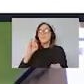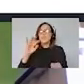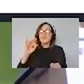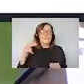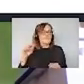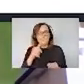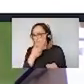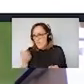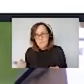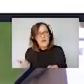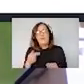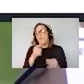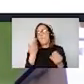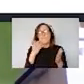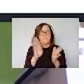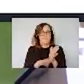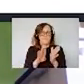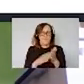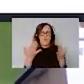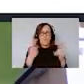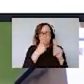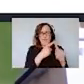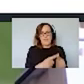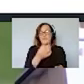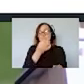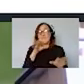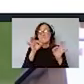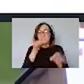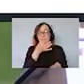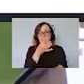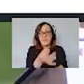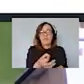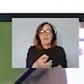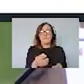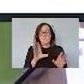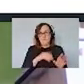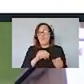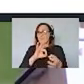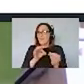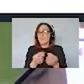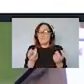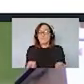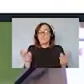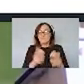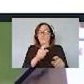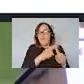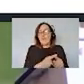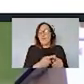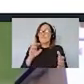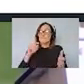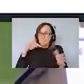ma tej możliwości. To jest prosta ankieta, którą zadaję pytanie, wybieram opcję, mogę utworzyć nawet w trakcie spotkania, jeśli chciałabym, żeby